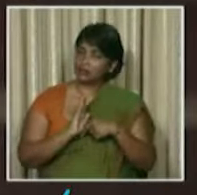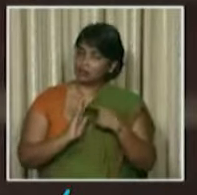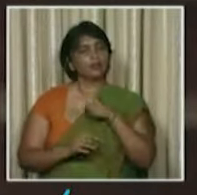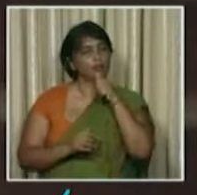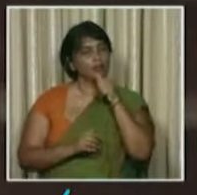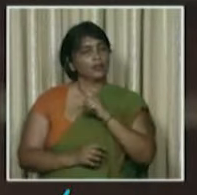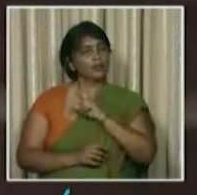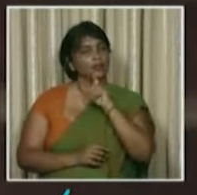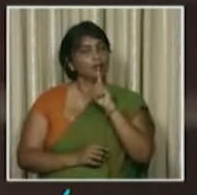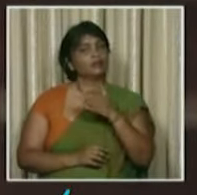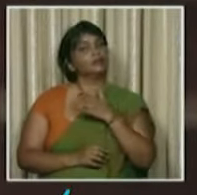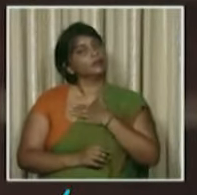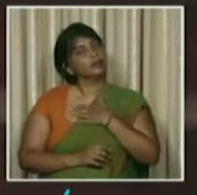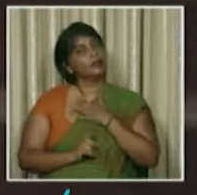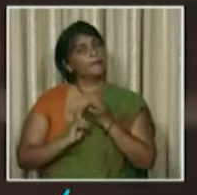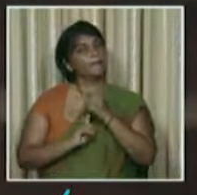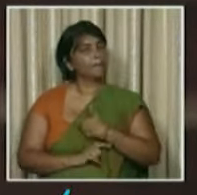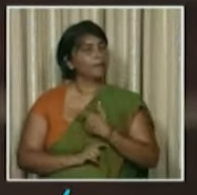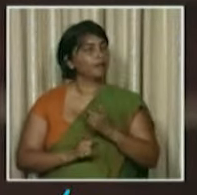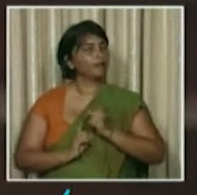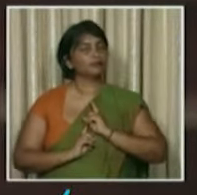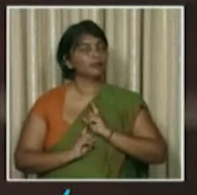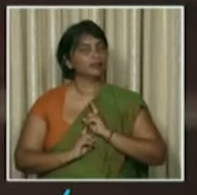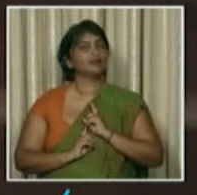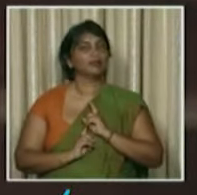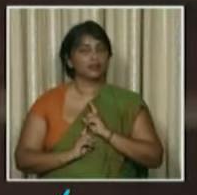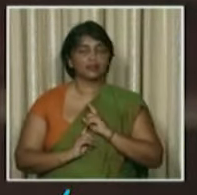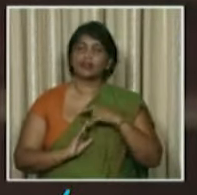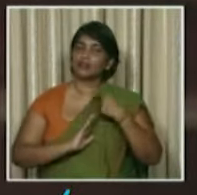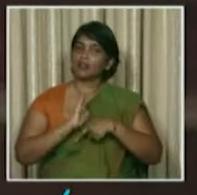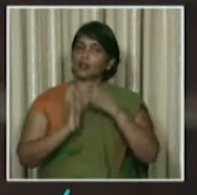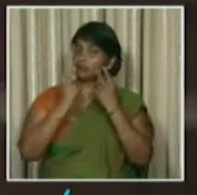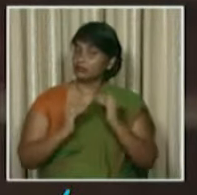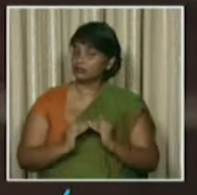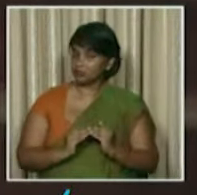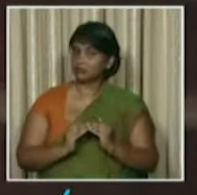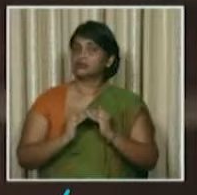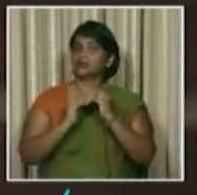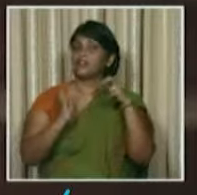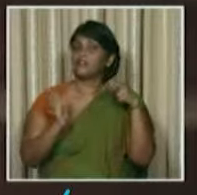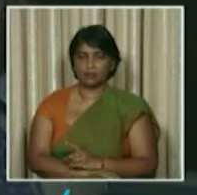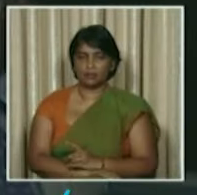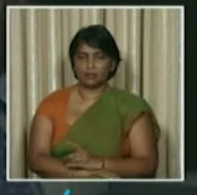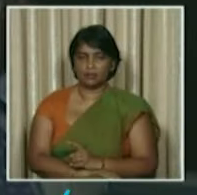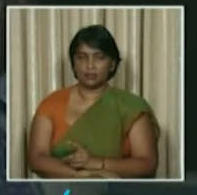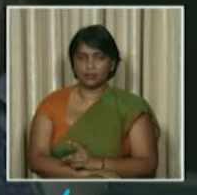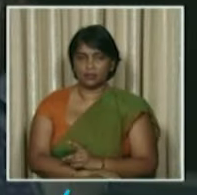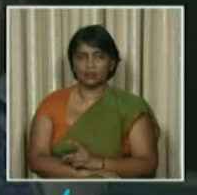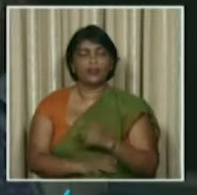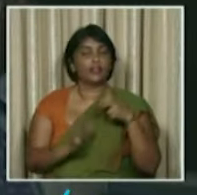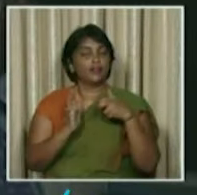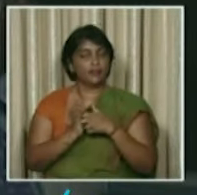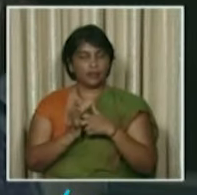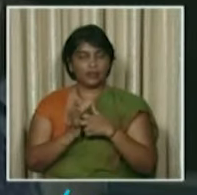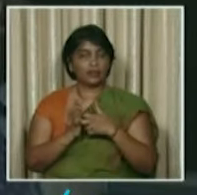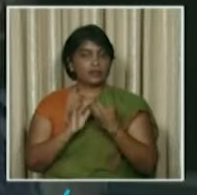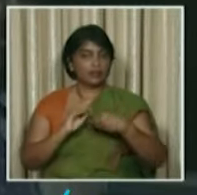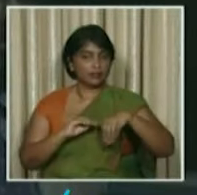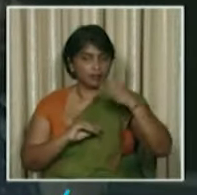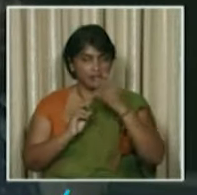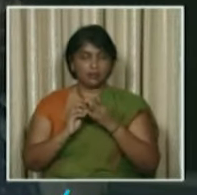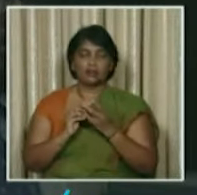වලට යෙදෙන්නේ මගේ පෞද්ගලික ස්ථාවරය නම් ලංකාවේ සංචාරක ක්ෂේත්‍රයේ දිනු ගන්න ඕන නම් වීසා තියෙන්න ඕනේ නැහැ. වීසා වැඩි කරන එක